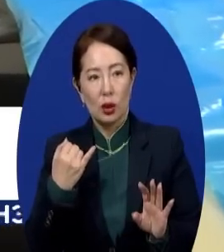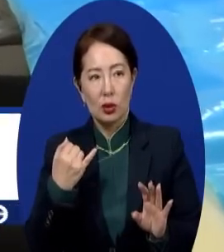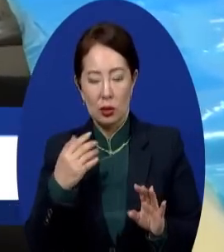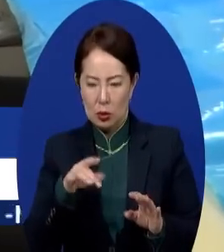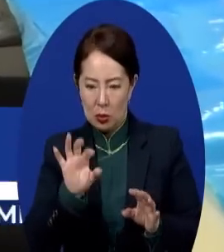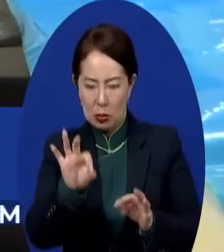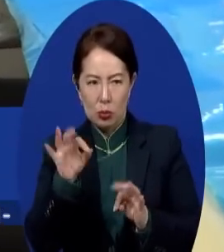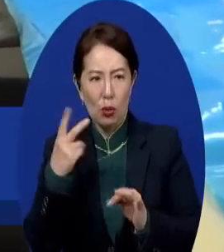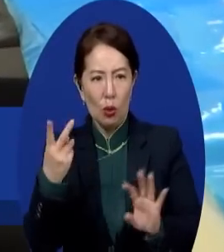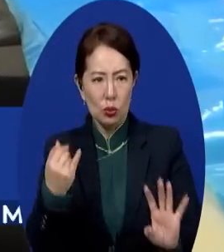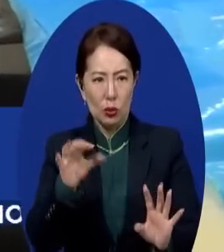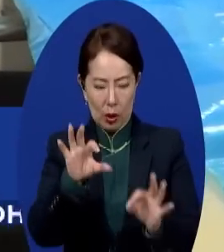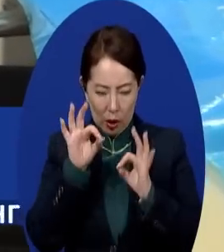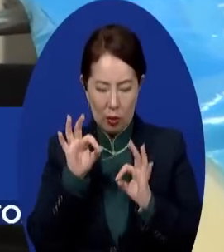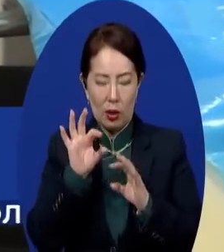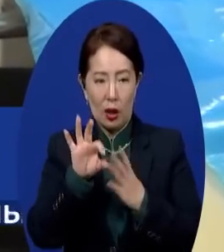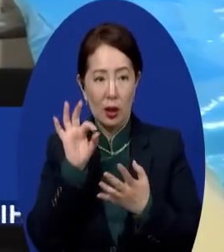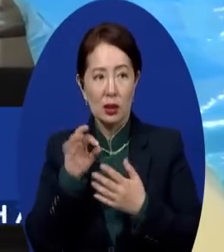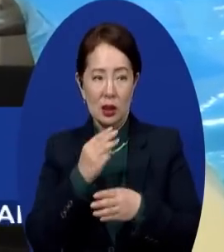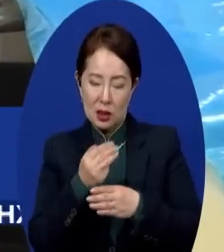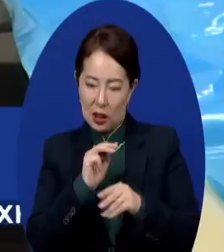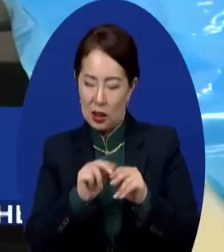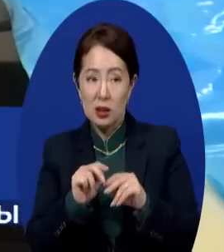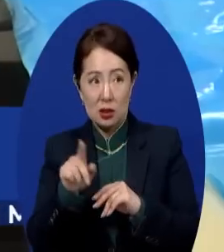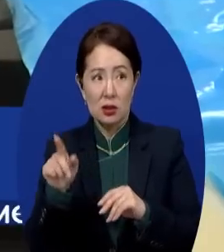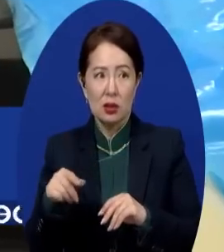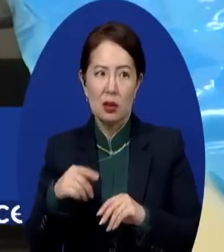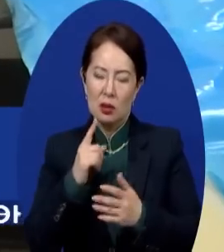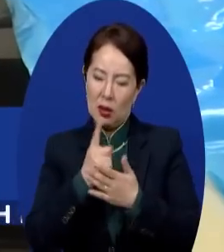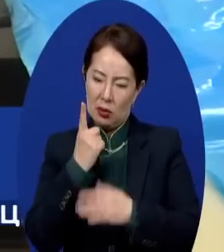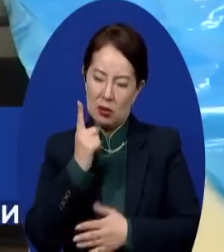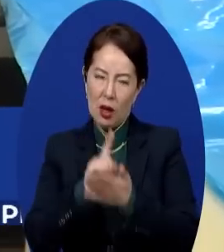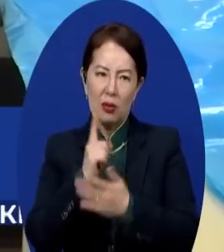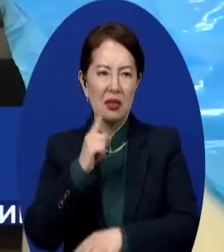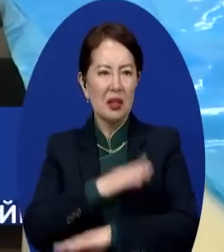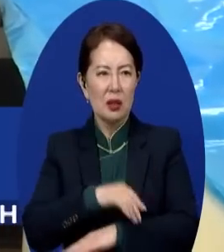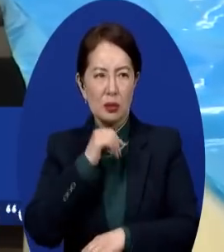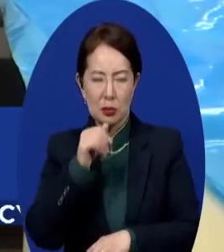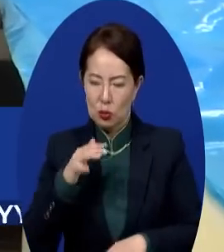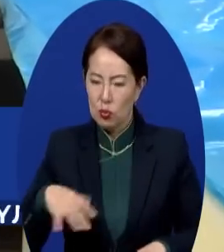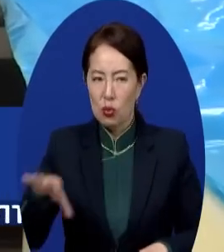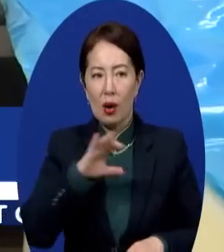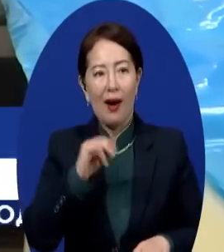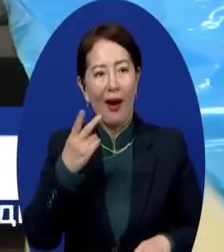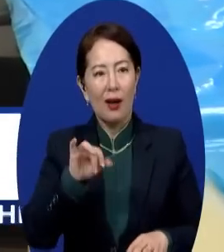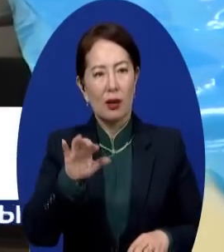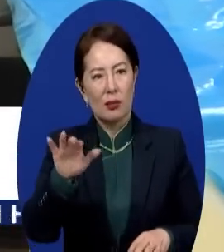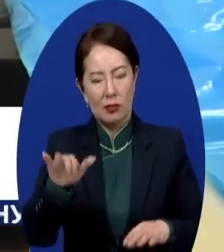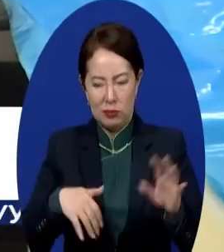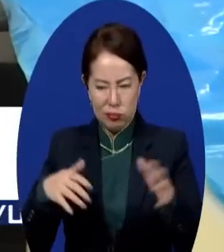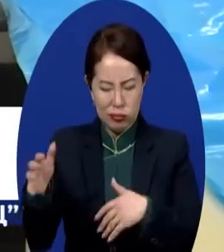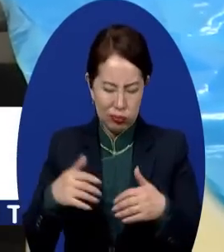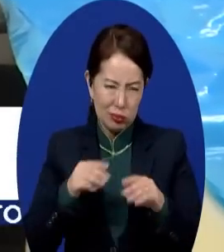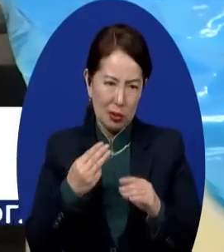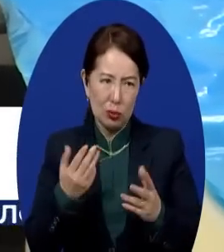одоо 26 хүүхд ингээ төвөр харуур сонгодоод шалгачаа. Заавч үнэг ангихгүйгээр авахсан бол орж байгаа бүх ангиас нь ч юм уу. Тэгэж авал